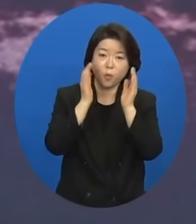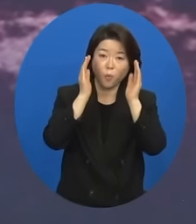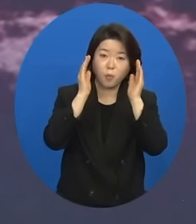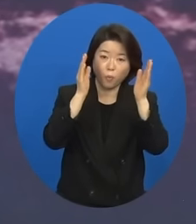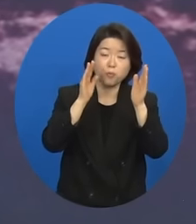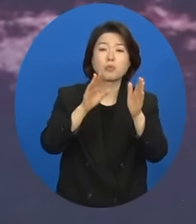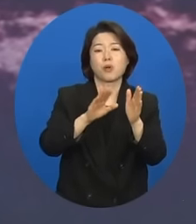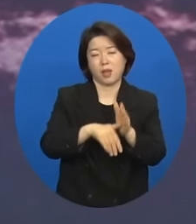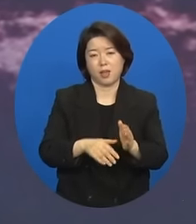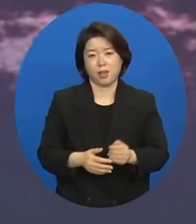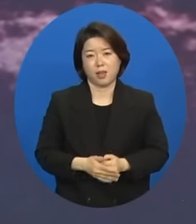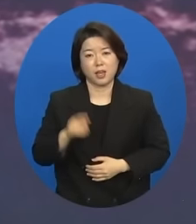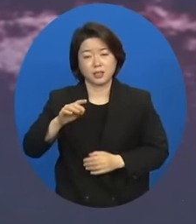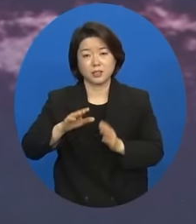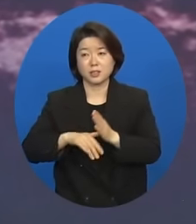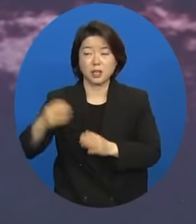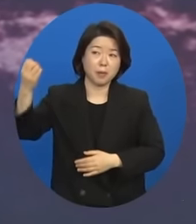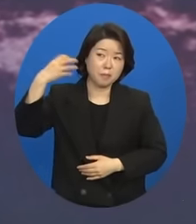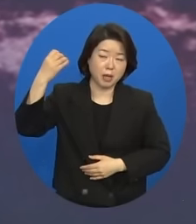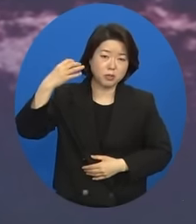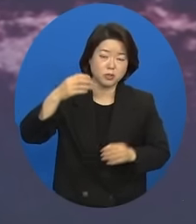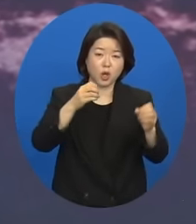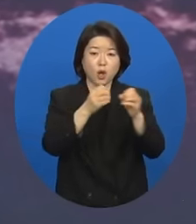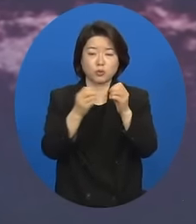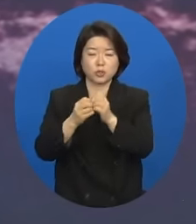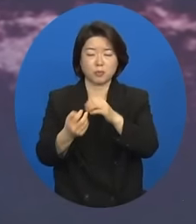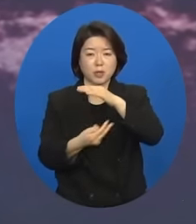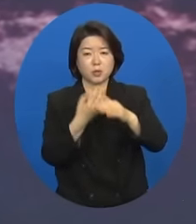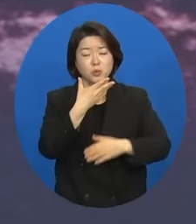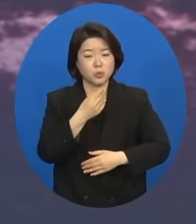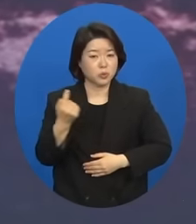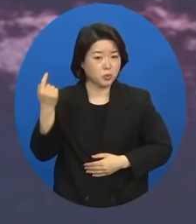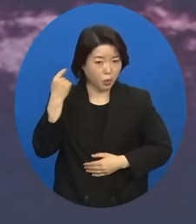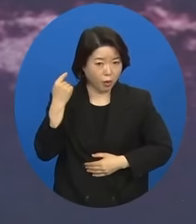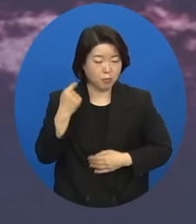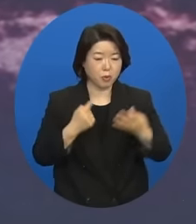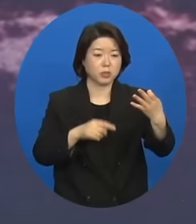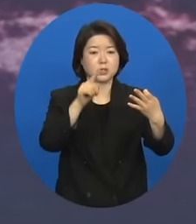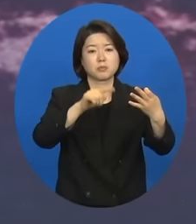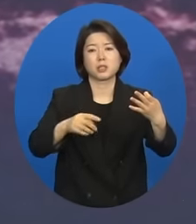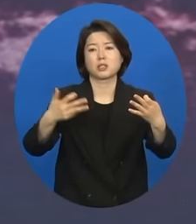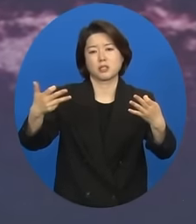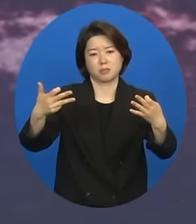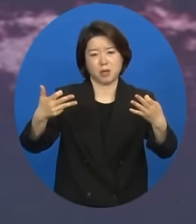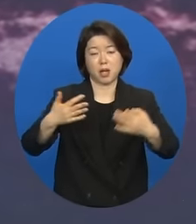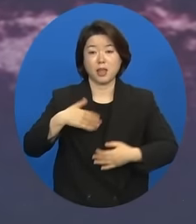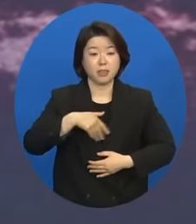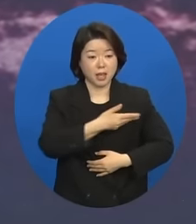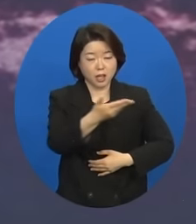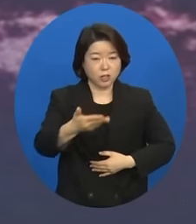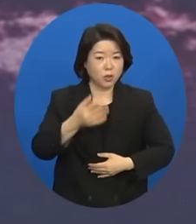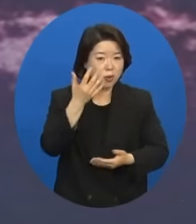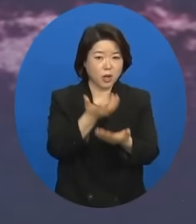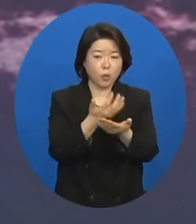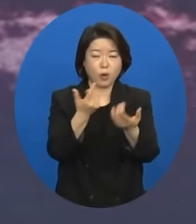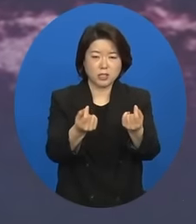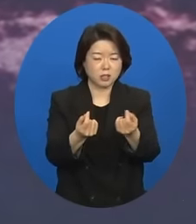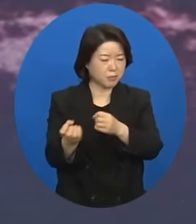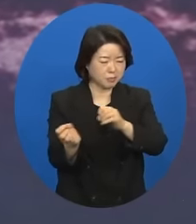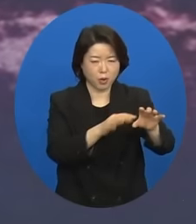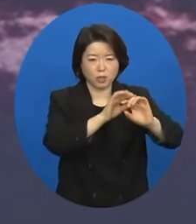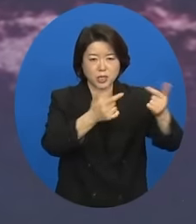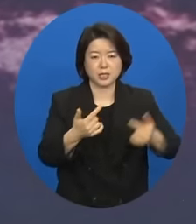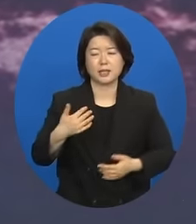그 주때 그때 하나님 말씀하신 그 구절 요한복음 14장 18절 말씀이에요 내가 너희를 고와 같이 버려두지 아니하고